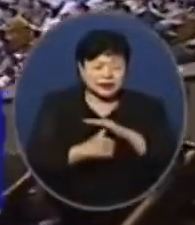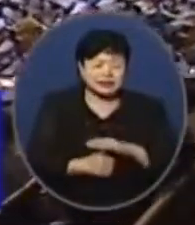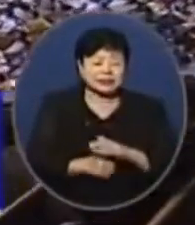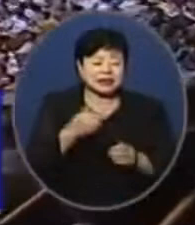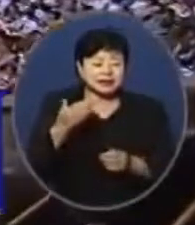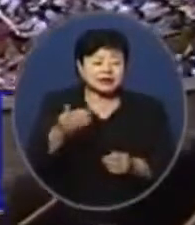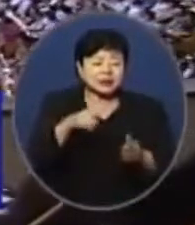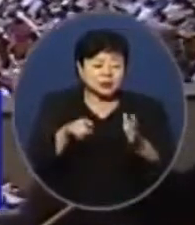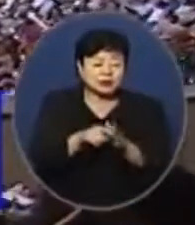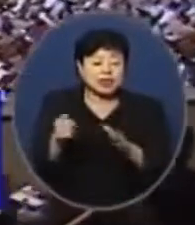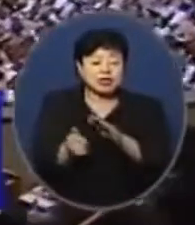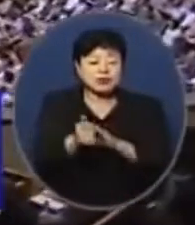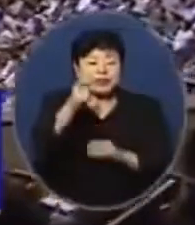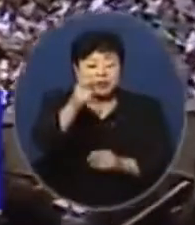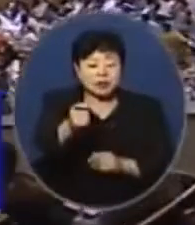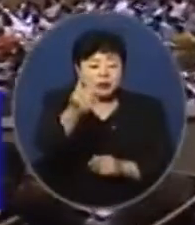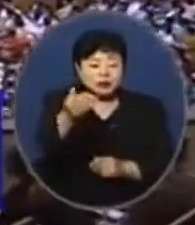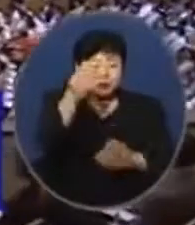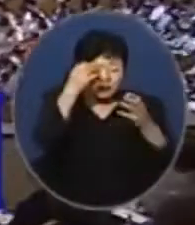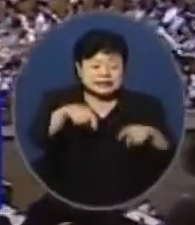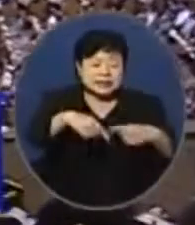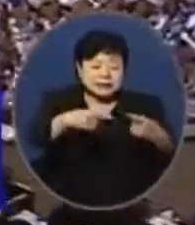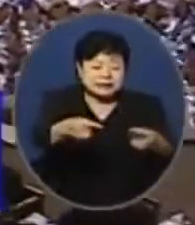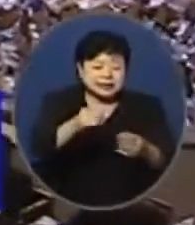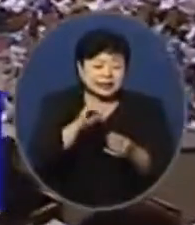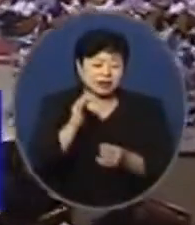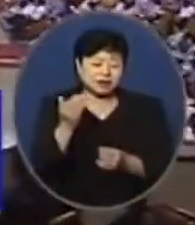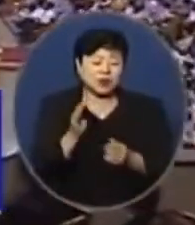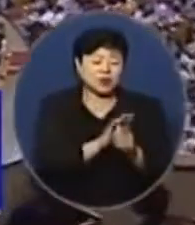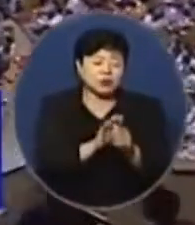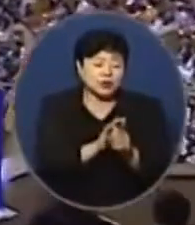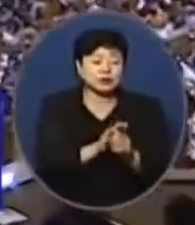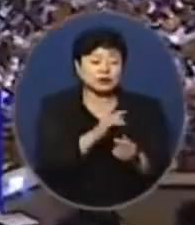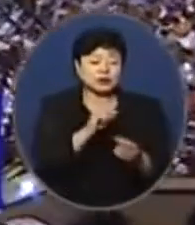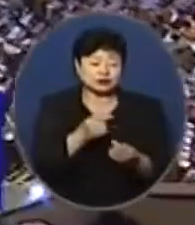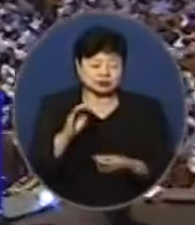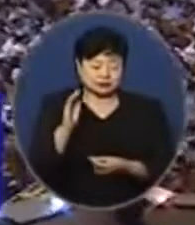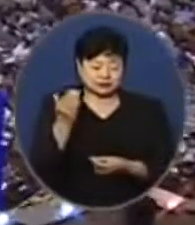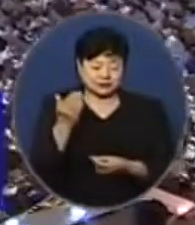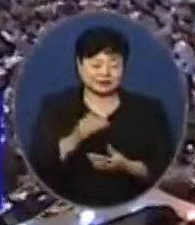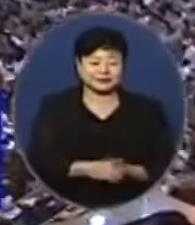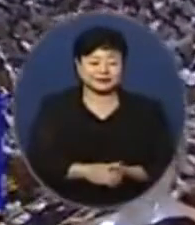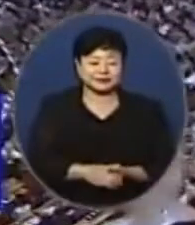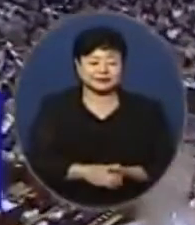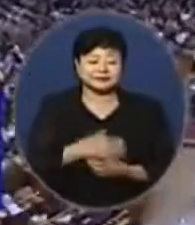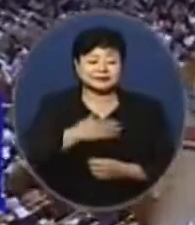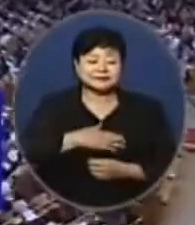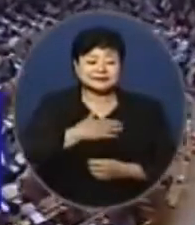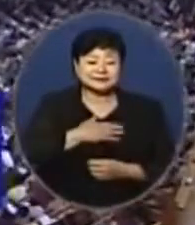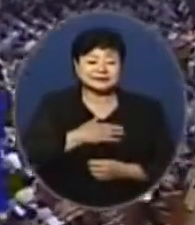하느니라. 너희를 위한 우리의 소망이 견고함은 너희가 고난에 참여한 자가 된 것 같이 위로에도 그러할 줄 위로할 줄을